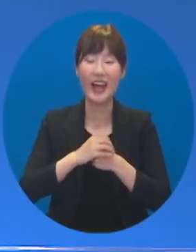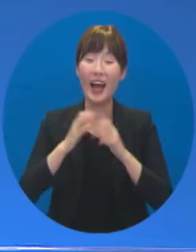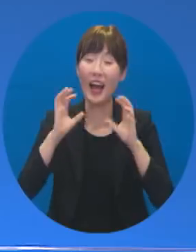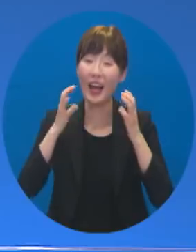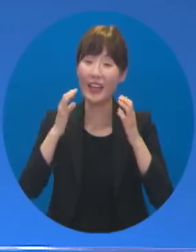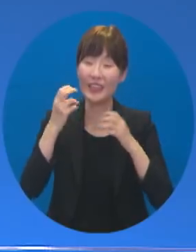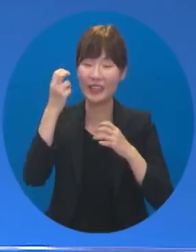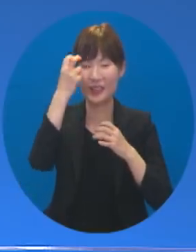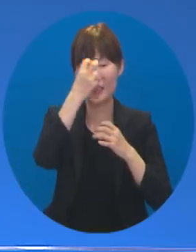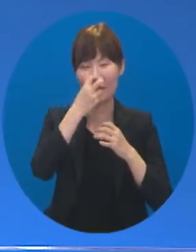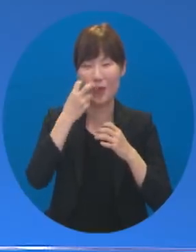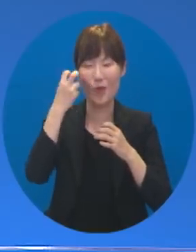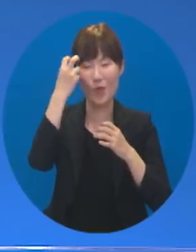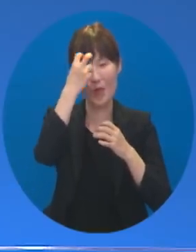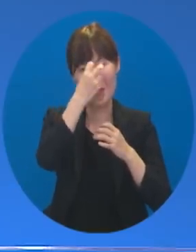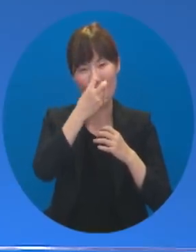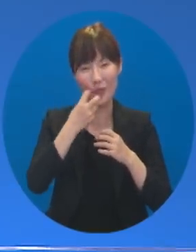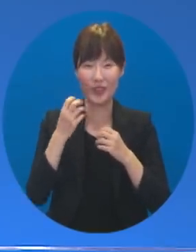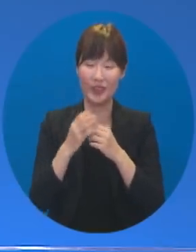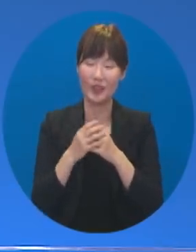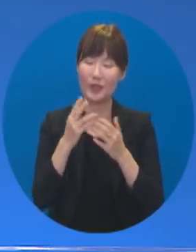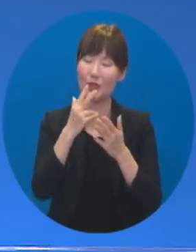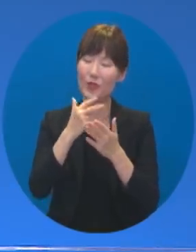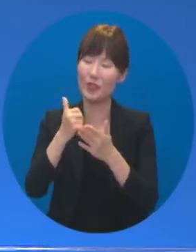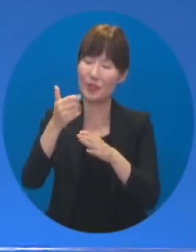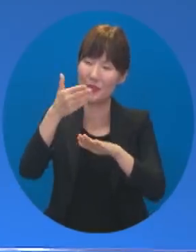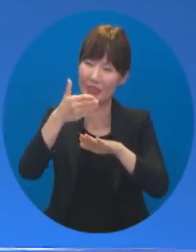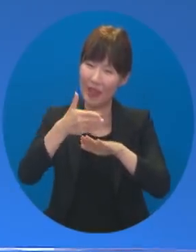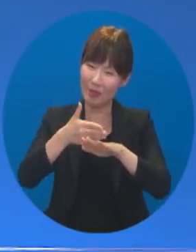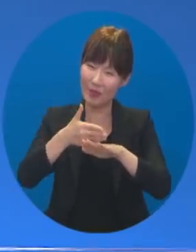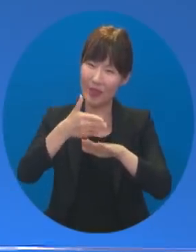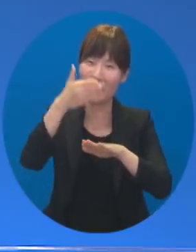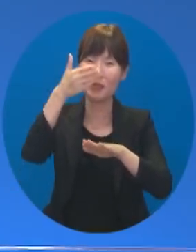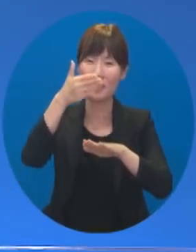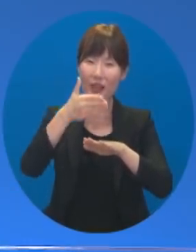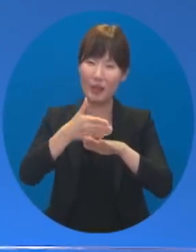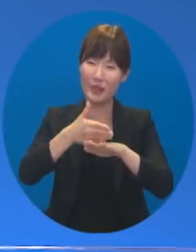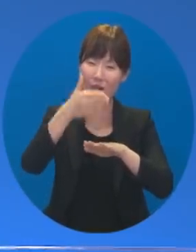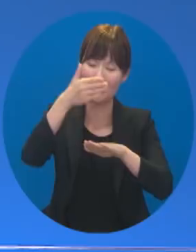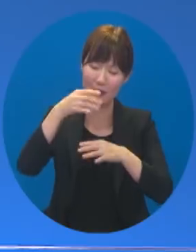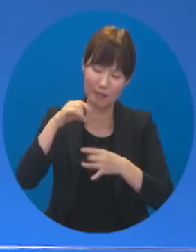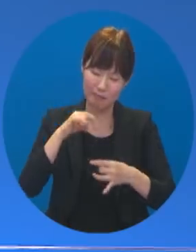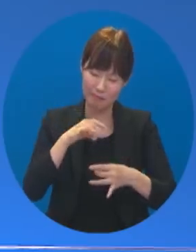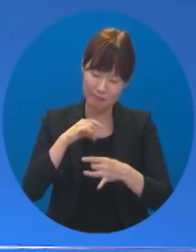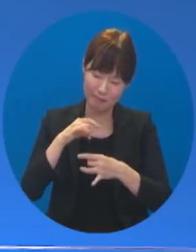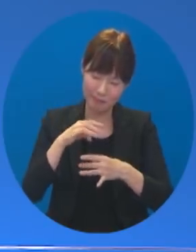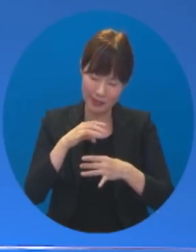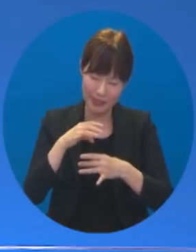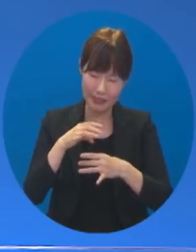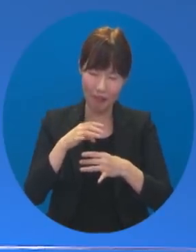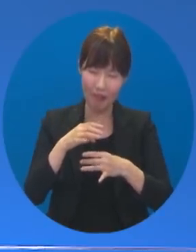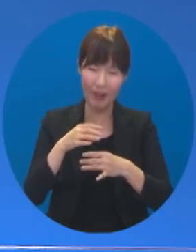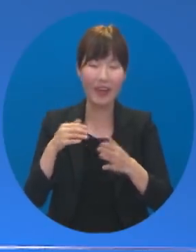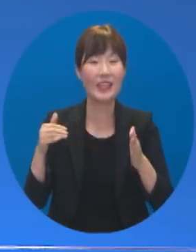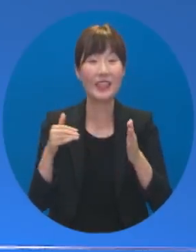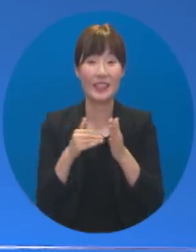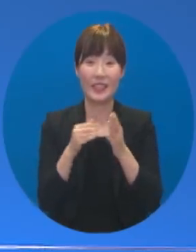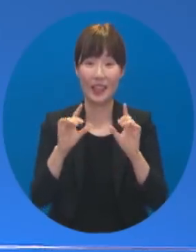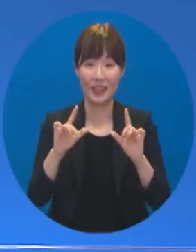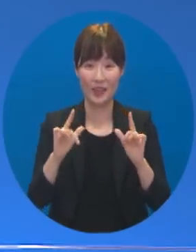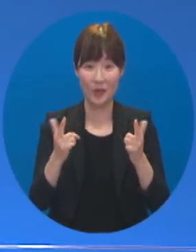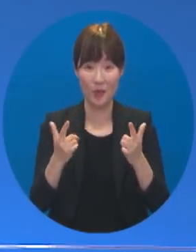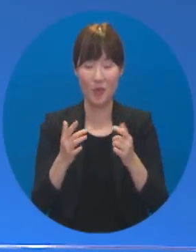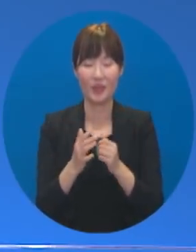원기가 건강해서 감사합니다 주님 감사합니다 라고만 그치지 않게 되더라고요. 아 여전히 원기와